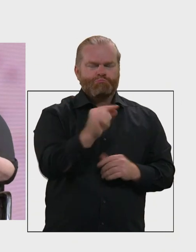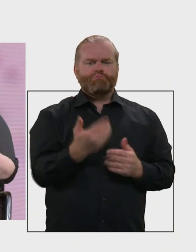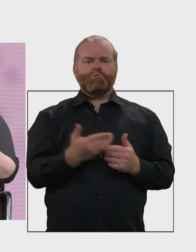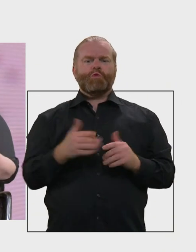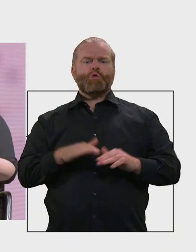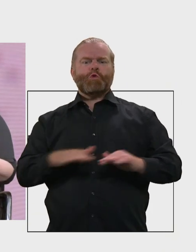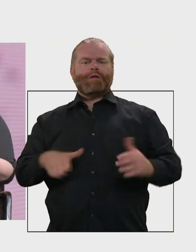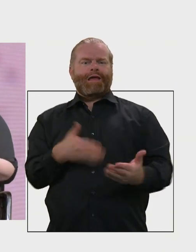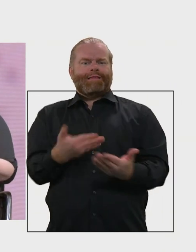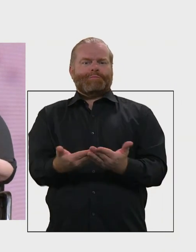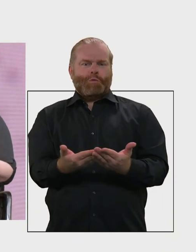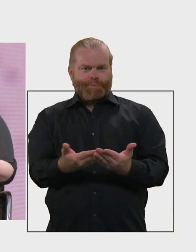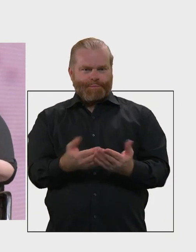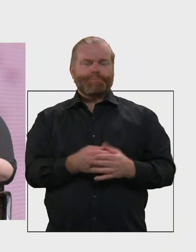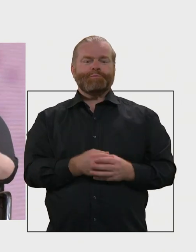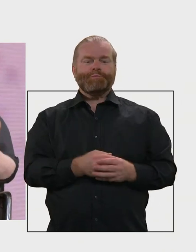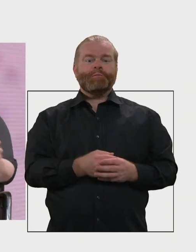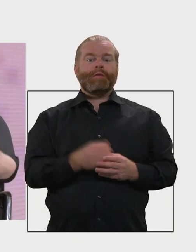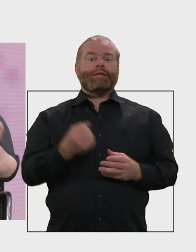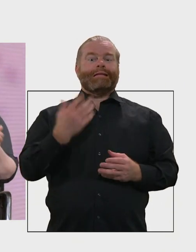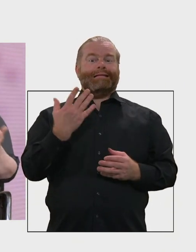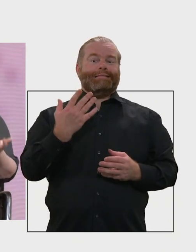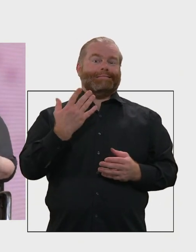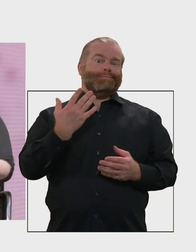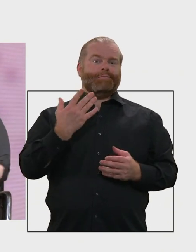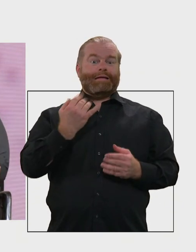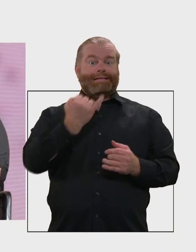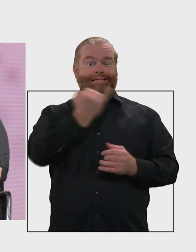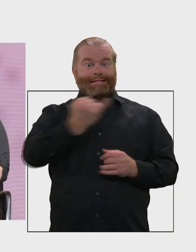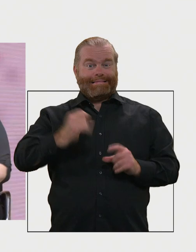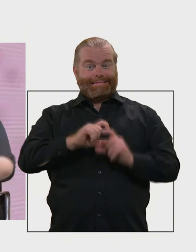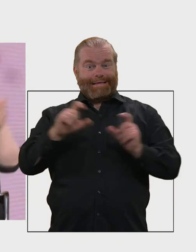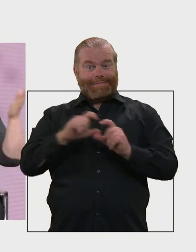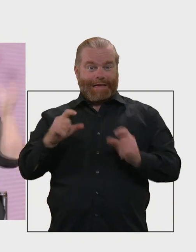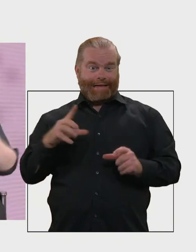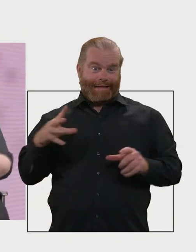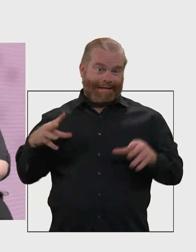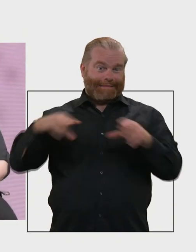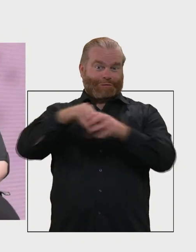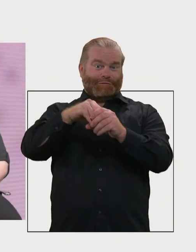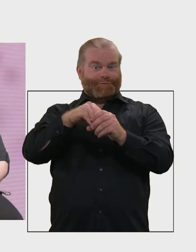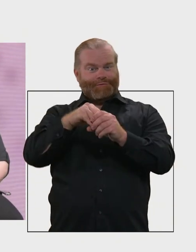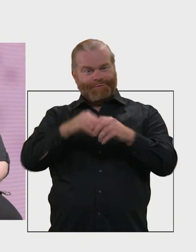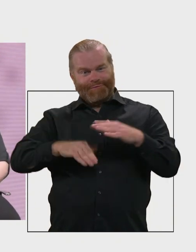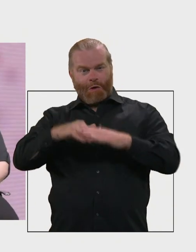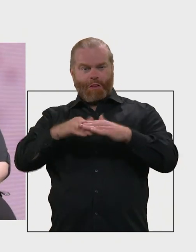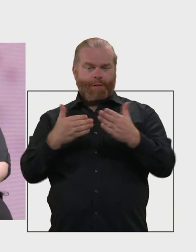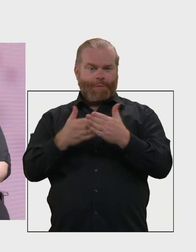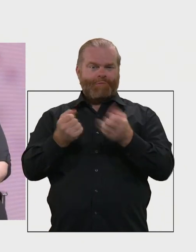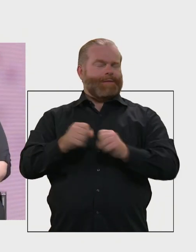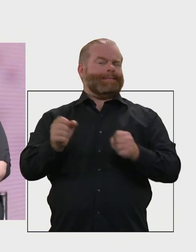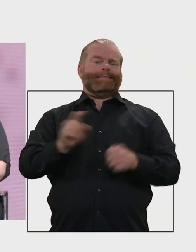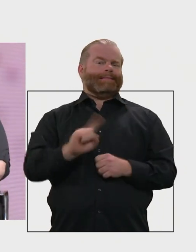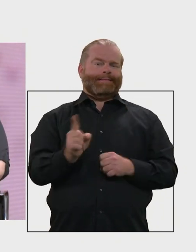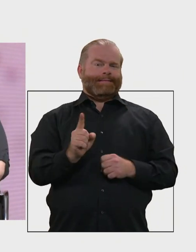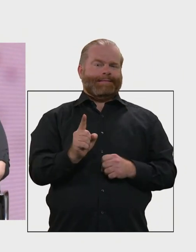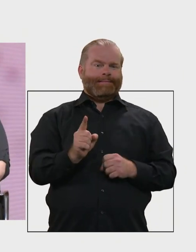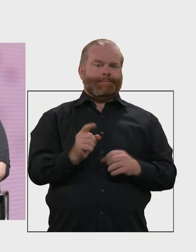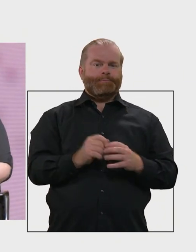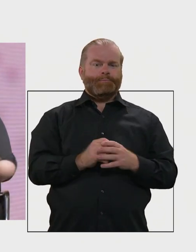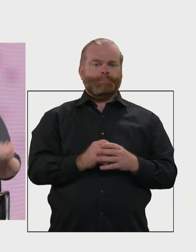mhm, barrierefrei inklusiv gestaltet ist. Aber wir brauchen die Hauptthemen auf jeden, mhm, Fall. Und was wir jetzt zum Beispiel gerade eingeblendet sehen,